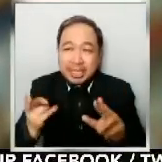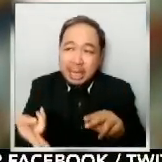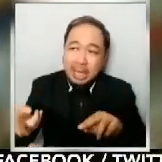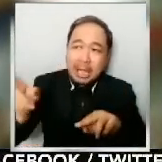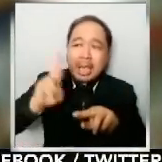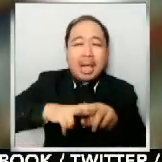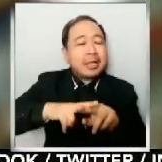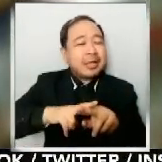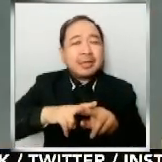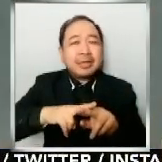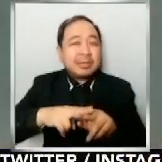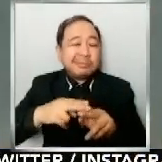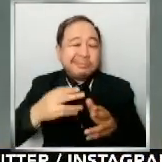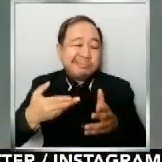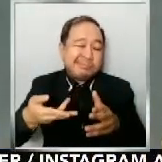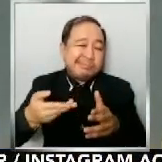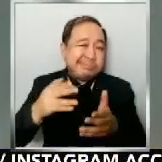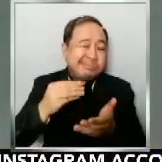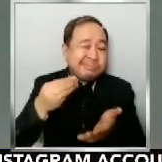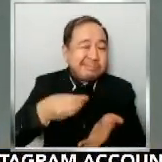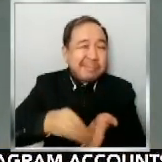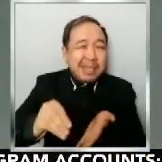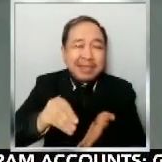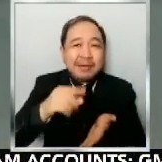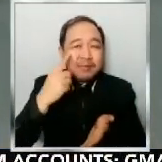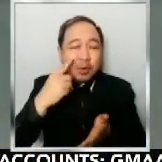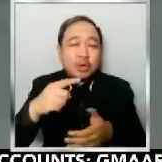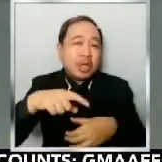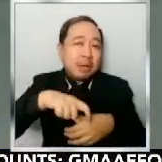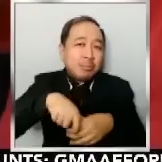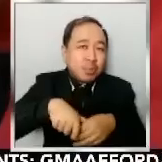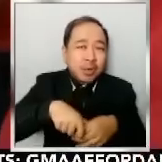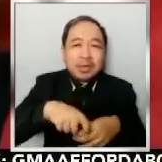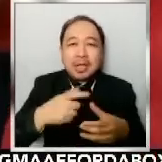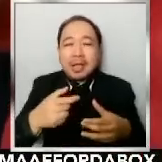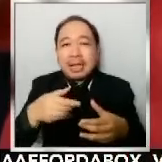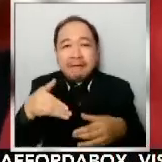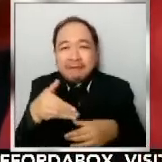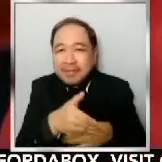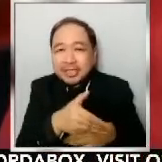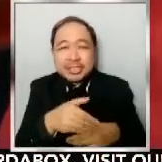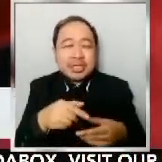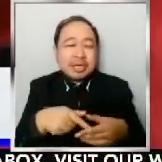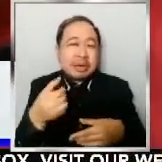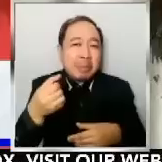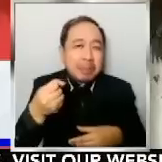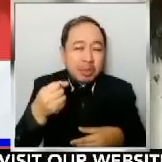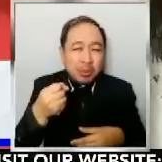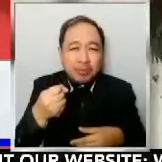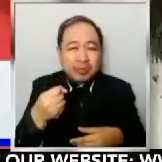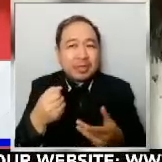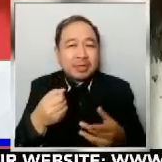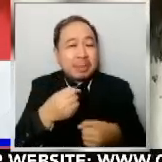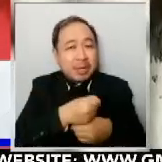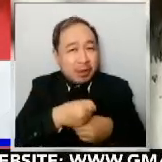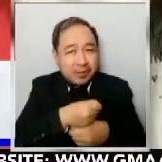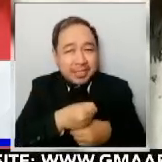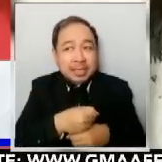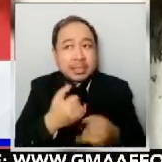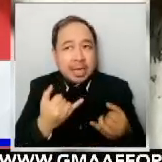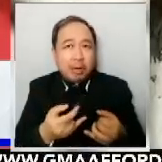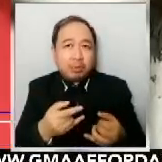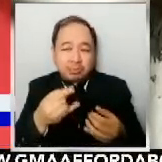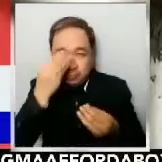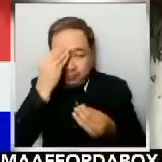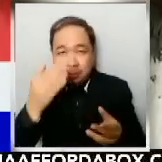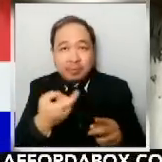pati gatas at kape? Nauna na yang inanunsyo ng Department of Trade and Industry pero masusundan pa ng iba. Bukod sa mga pagkain, ayon